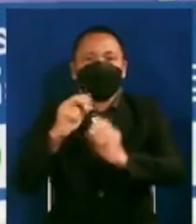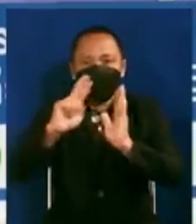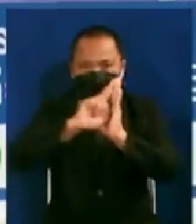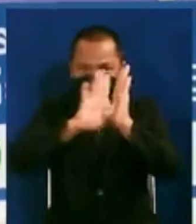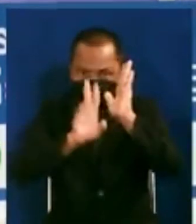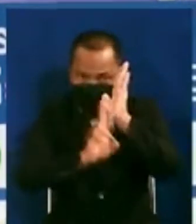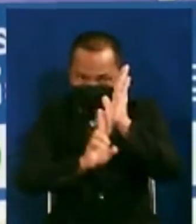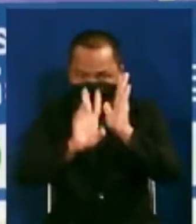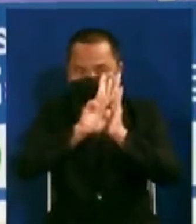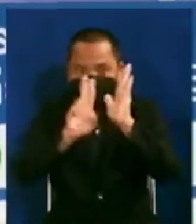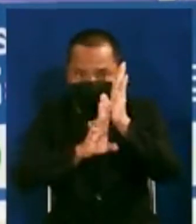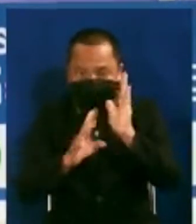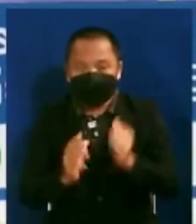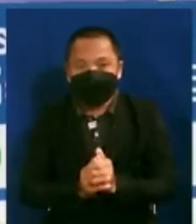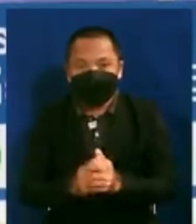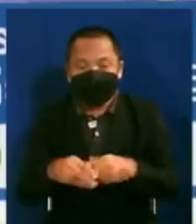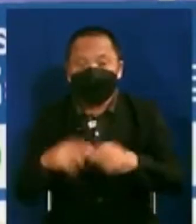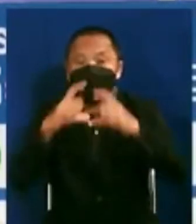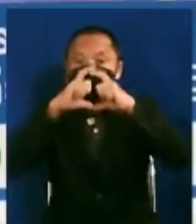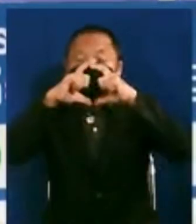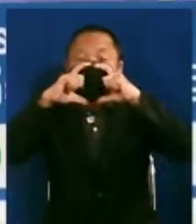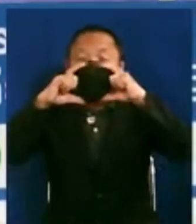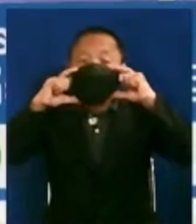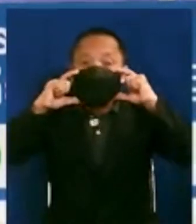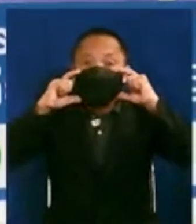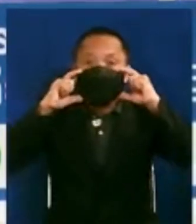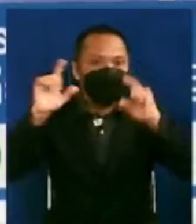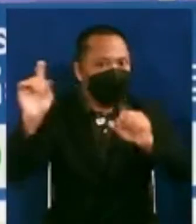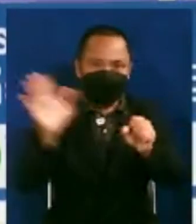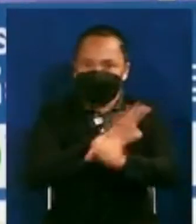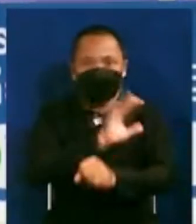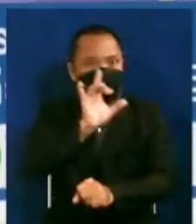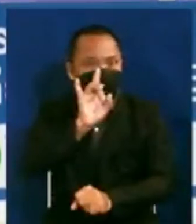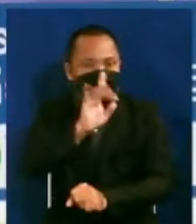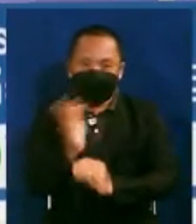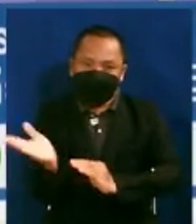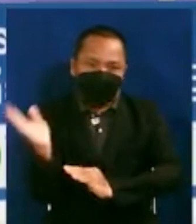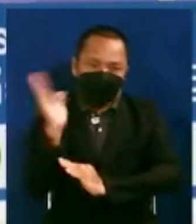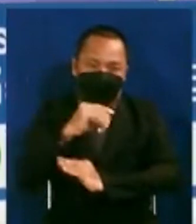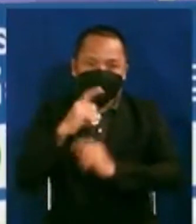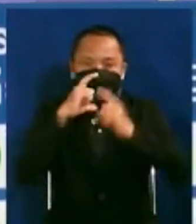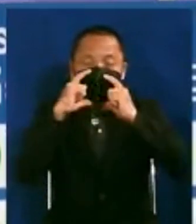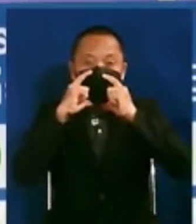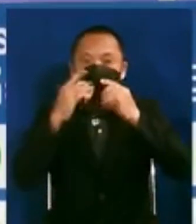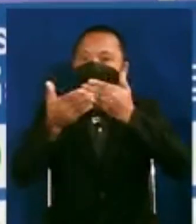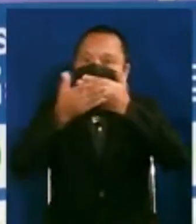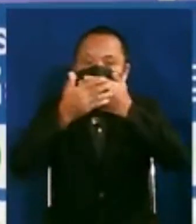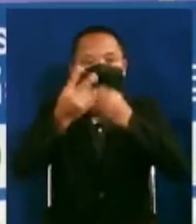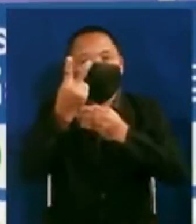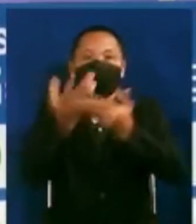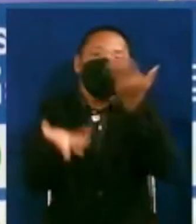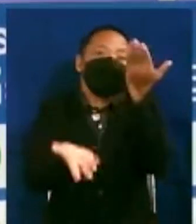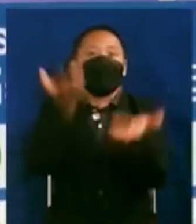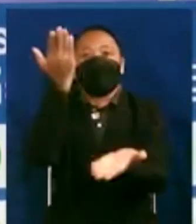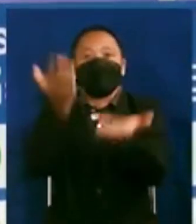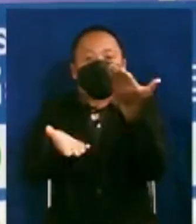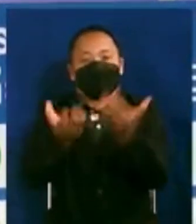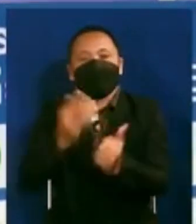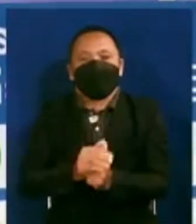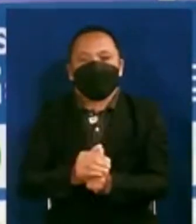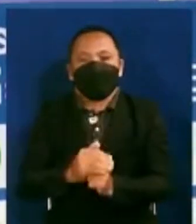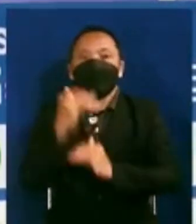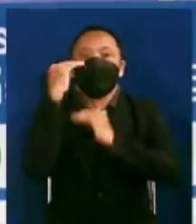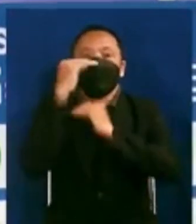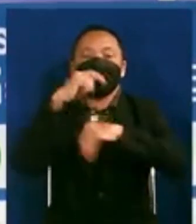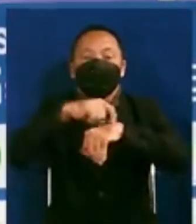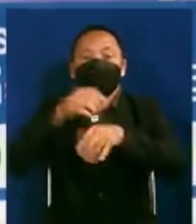บวินัยนะครับใส่หน้ากากอนามัย 100% นะจะใส่ชั้นเดียวหรือ2ชั้นก็ตามกำหนด